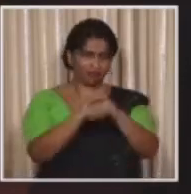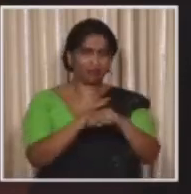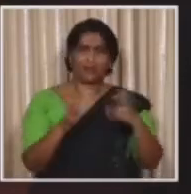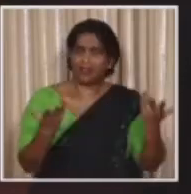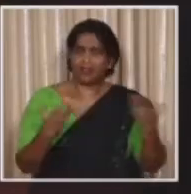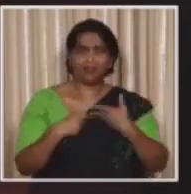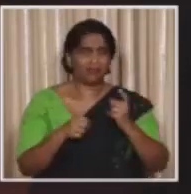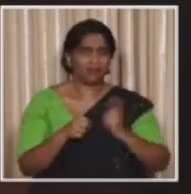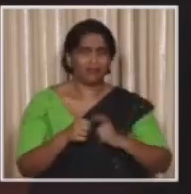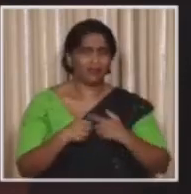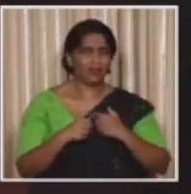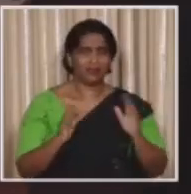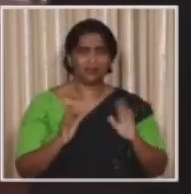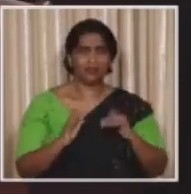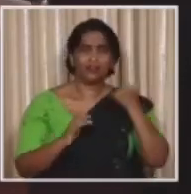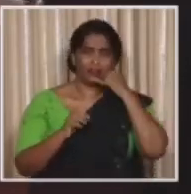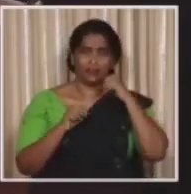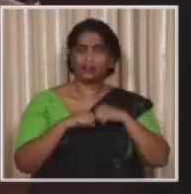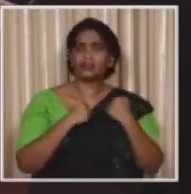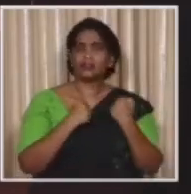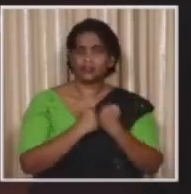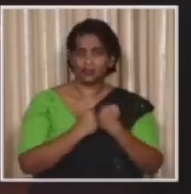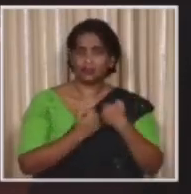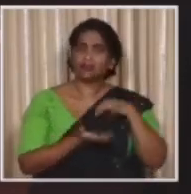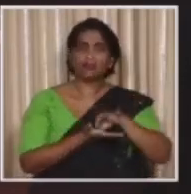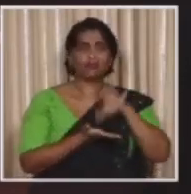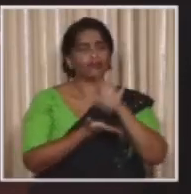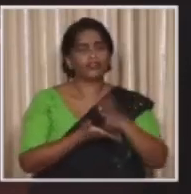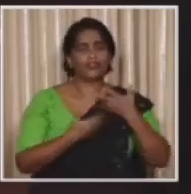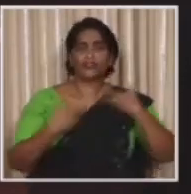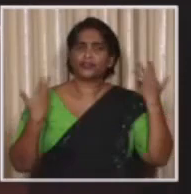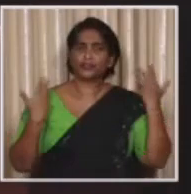නැද්ද? සමගි ජන බලවේගයේ තීන්දුව කරලා ඉවරයි.